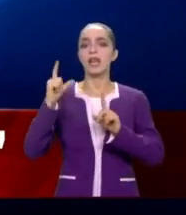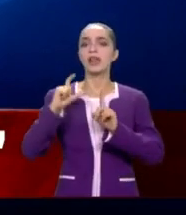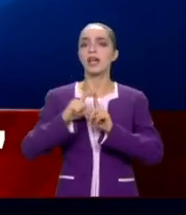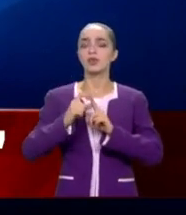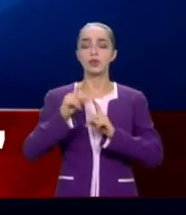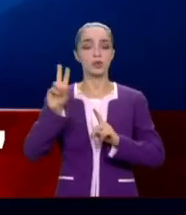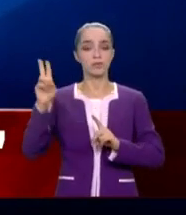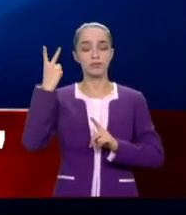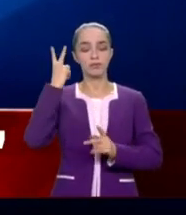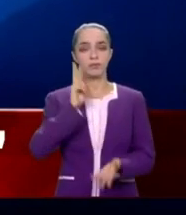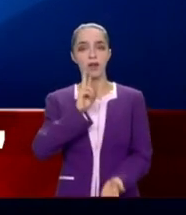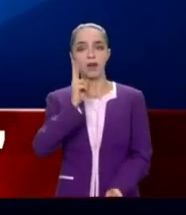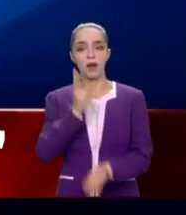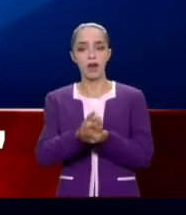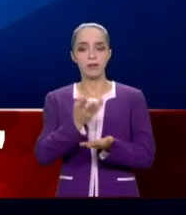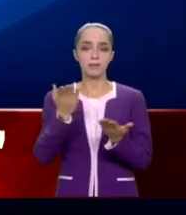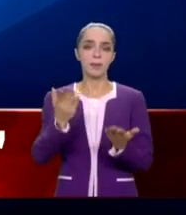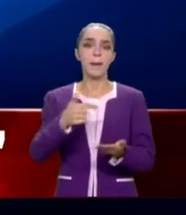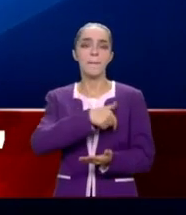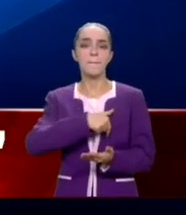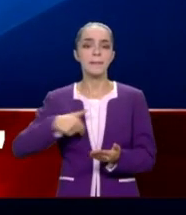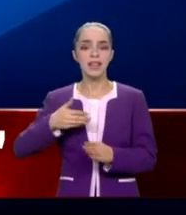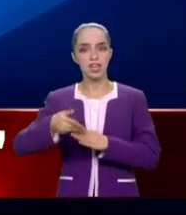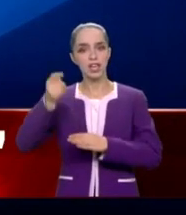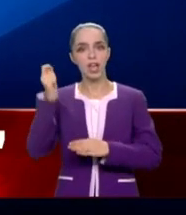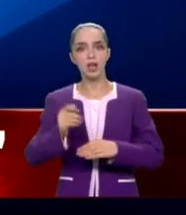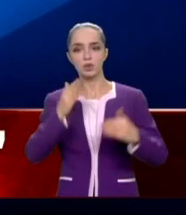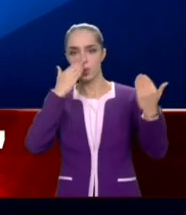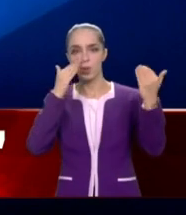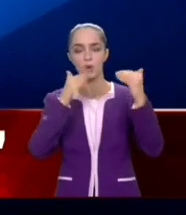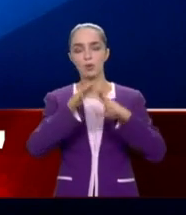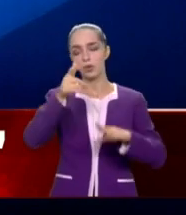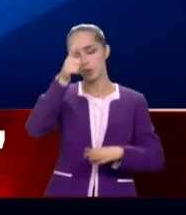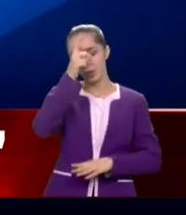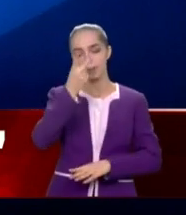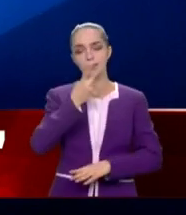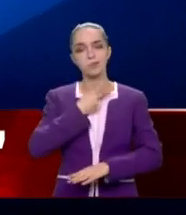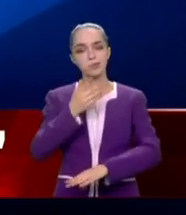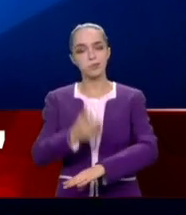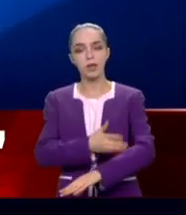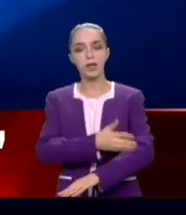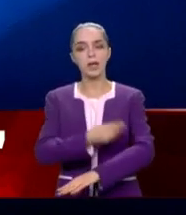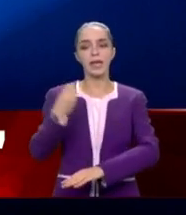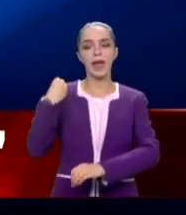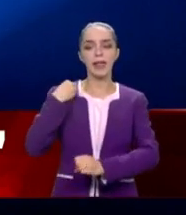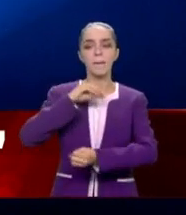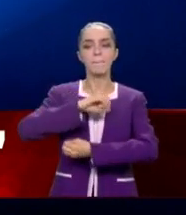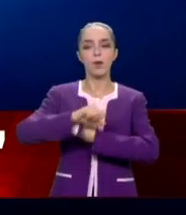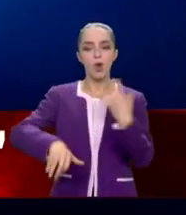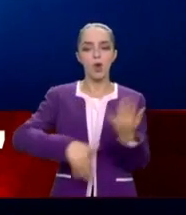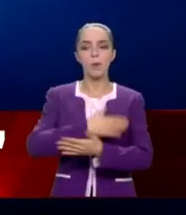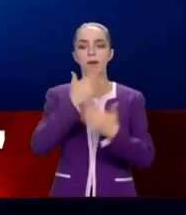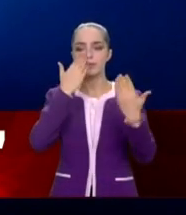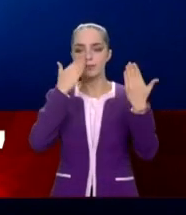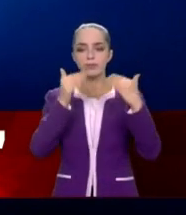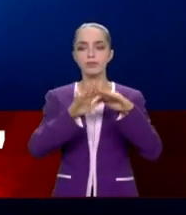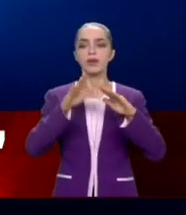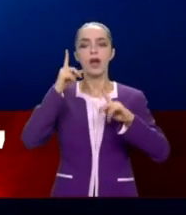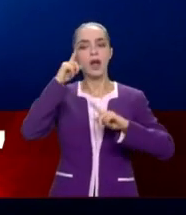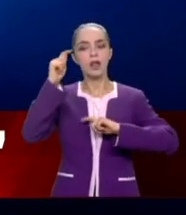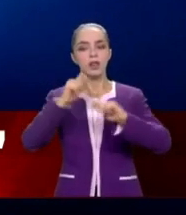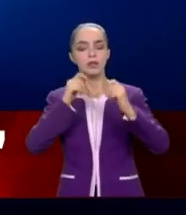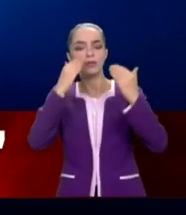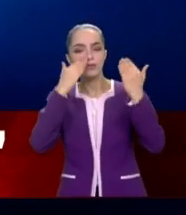bir karara imza atmış, milli gerçeklerle çatışmıştır. Ülkemizi yeni bir karmaşanın içine çekmeye, anlaşmazlıkları körüklemeye,